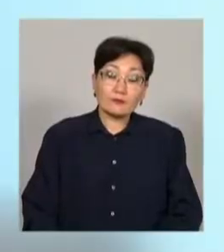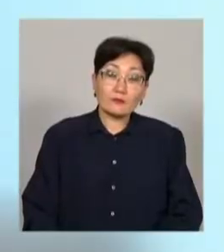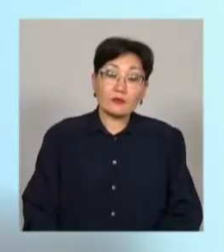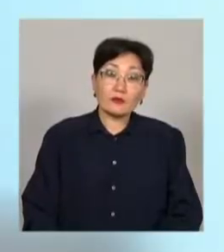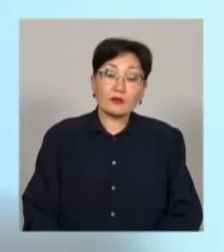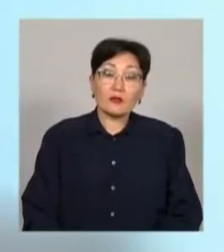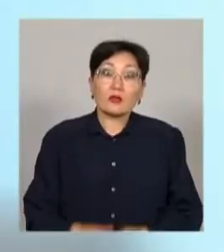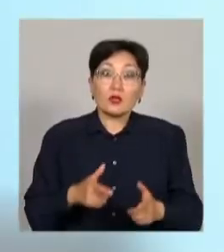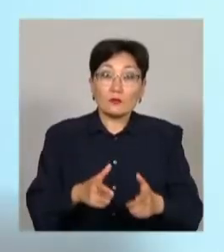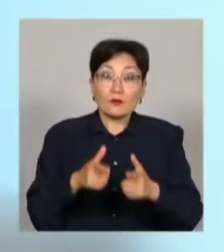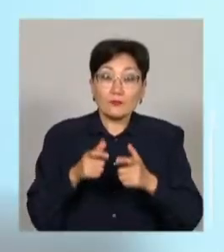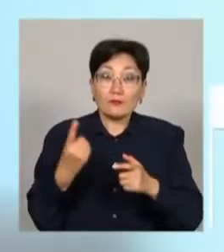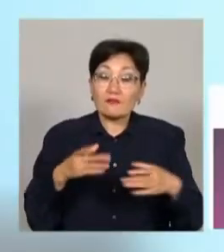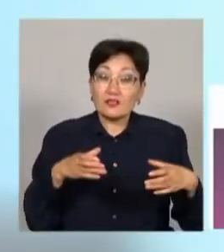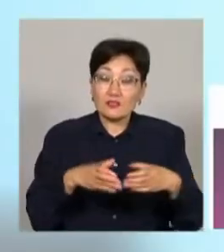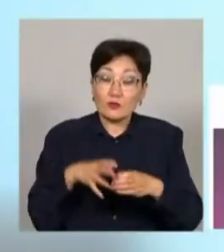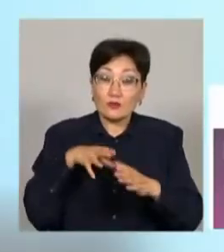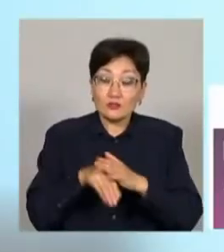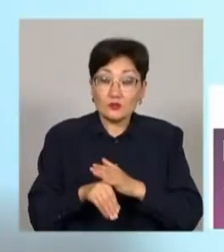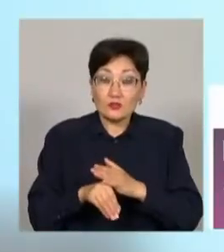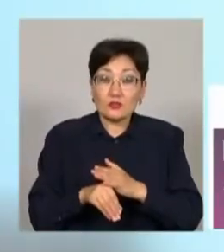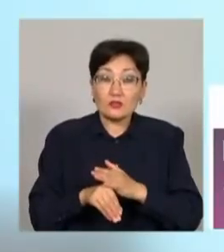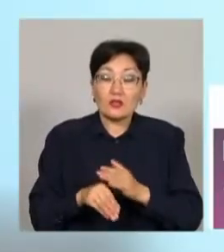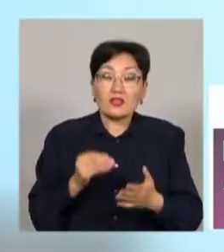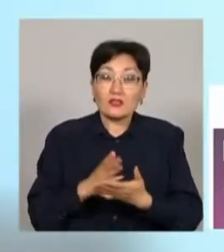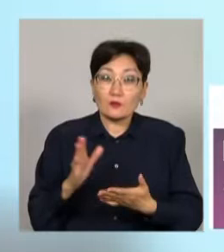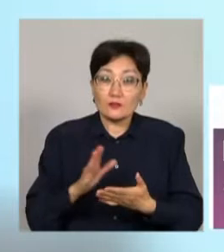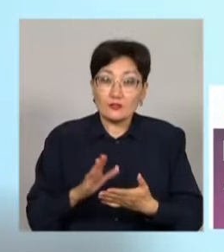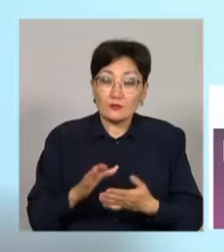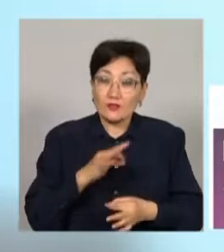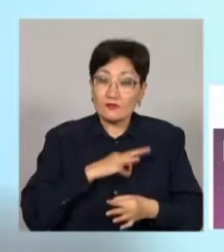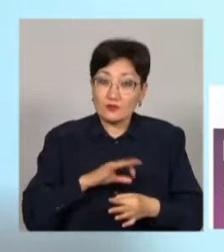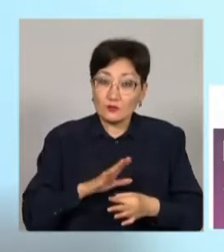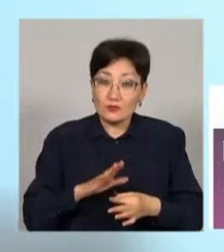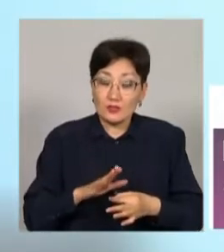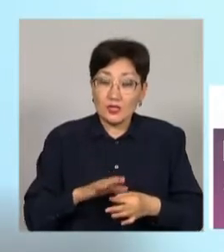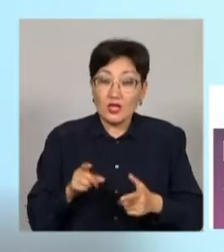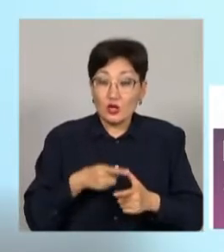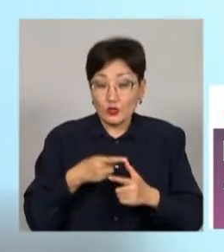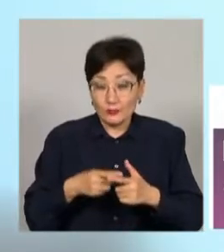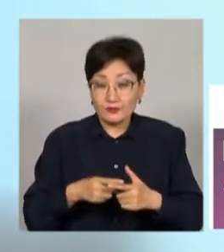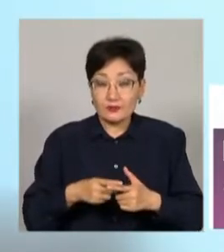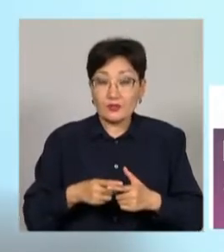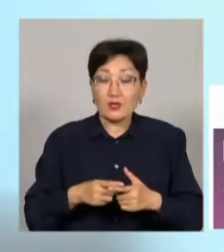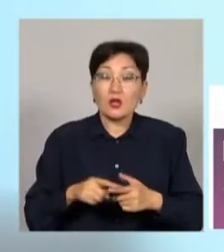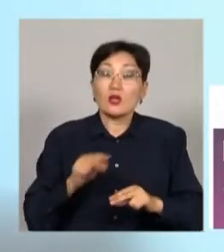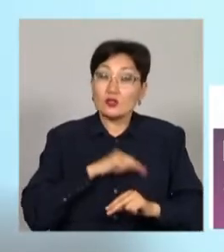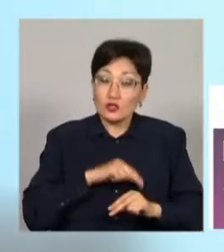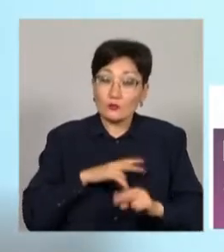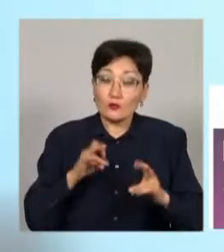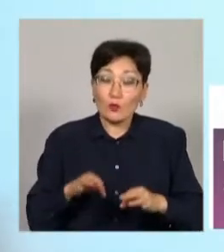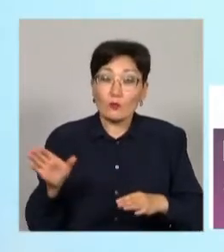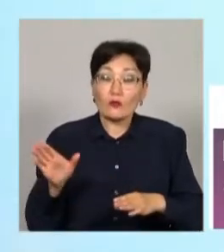К оружию первой категории относится не находящееся в эксплуатации, либо исправное, но